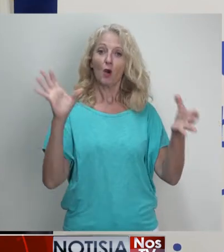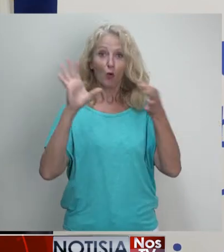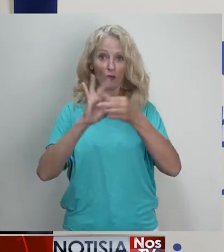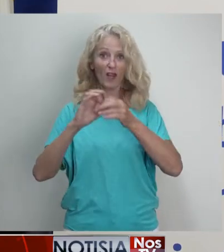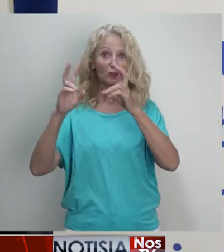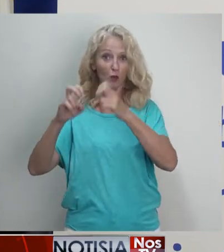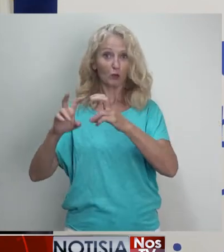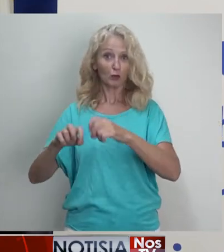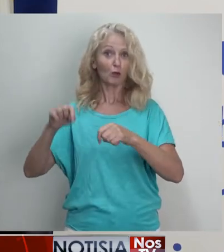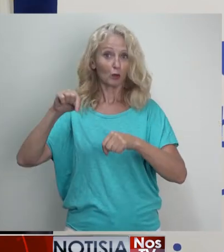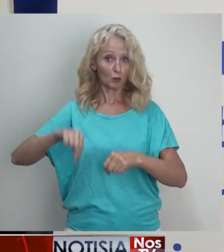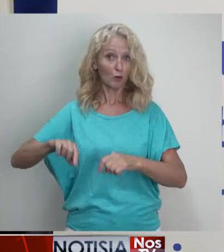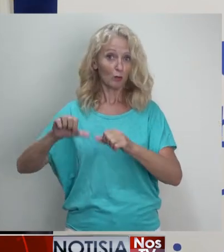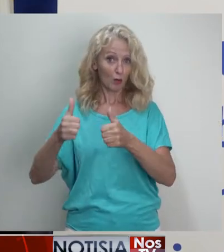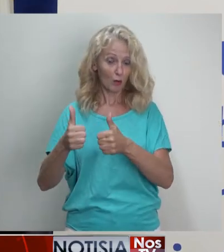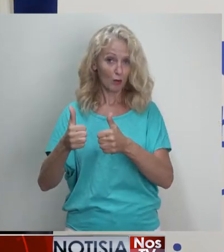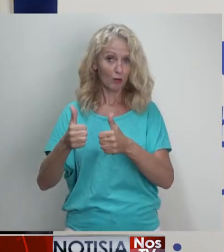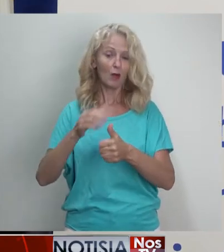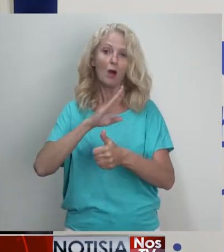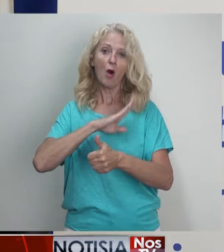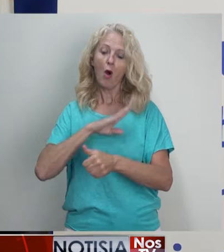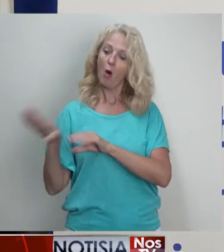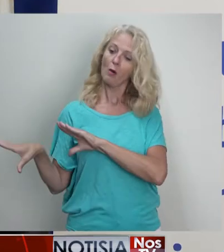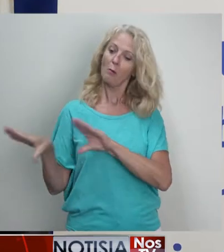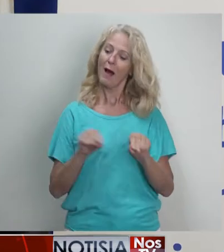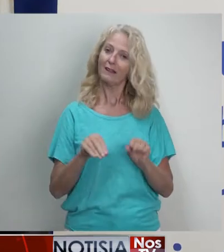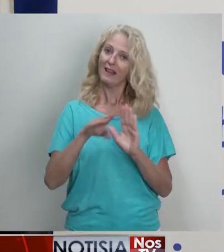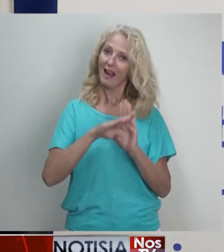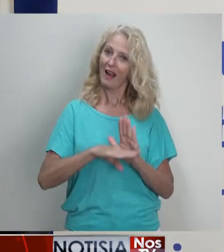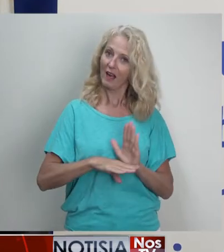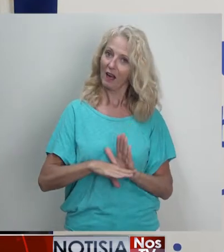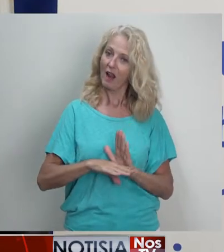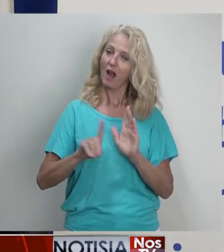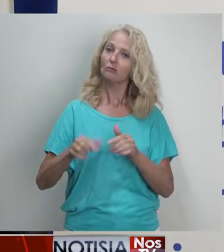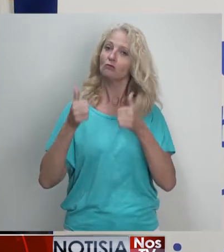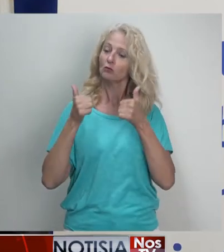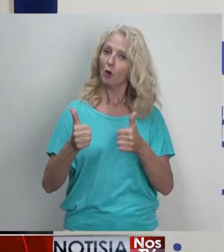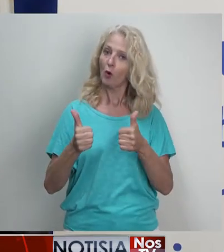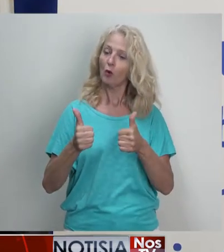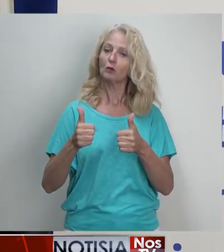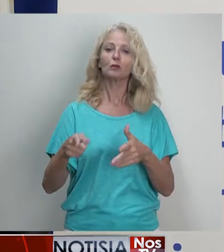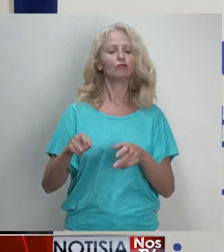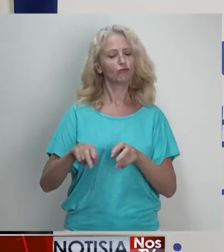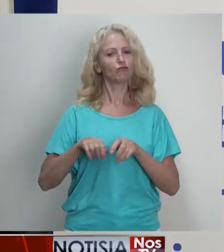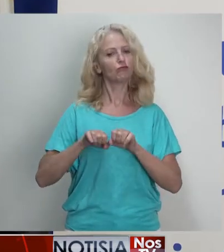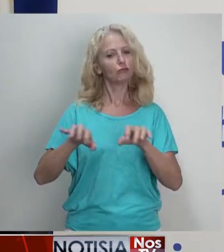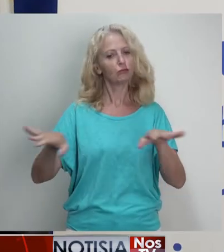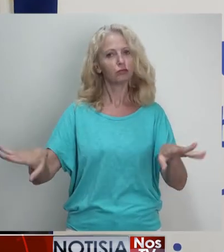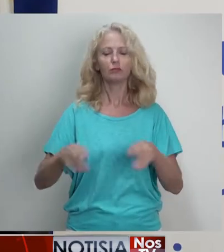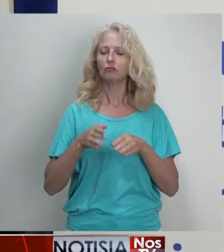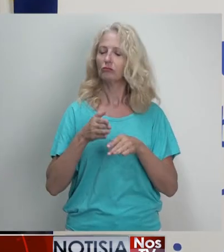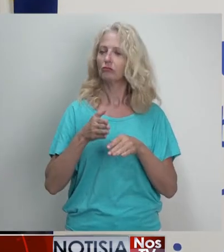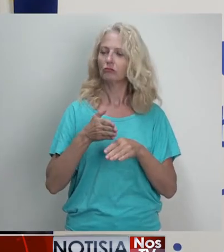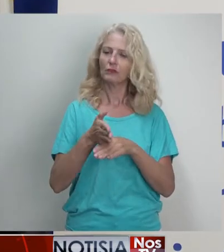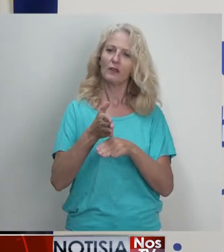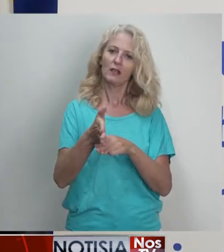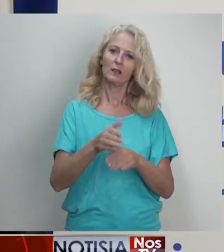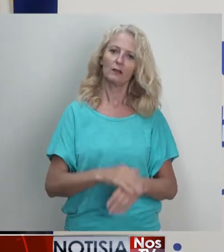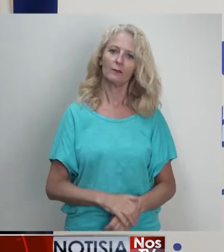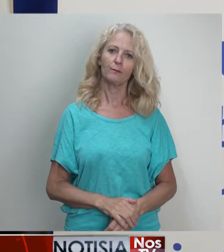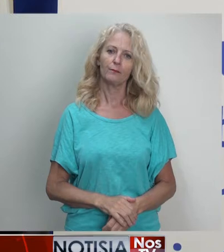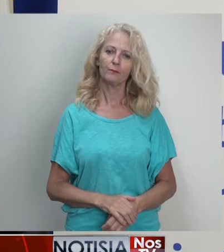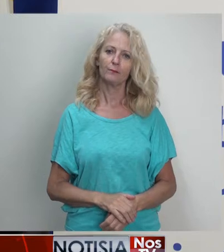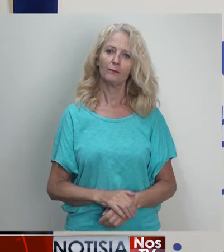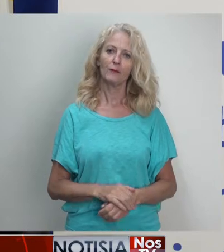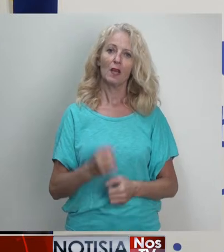maatregelen geven ons goede hoop dat de besmetting niet verder gaat. De COVID drive-thru helpt ons de situatie